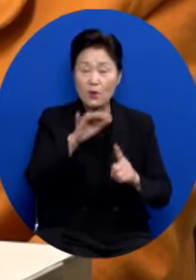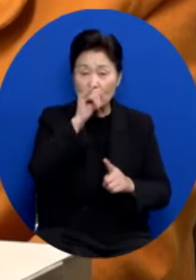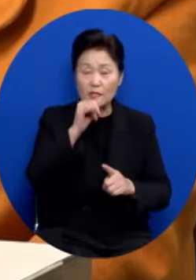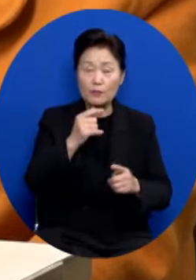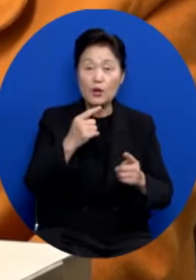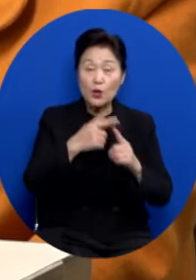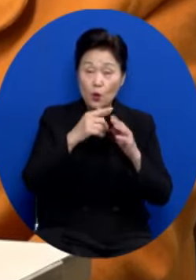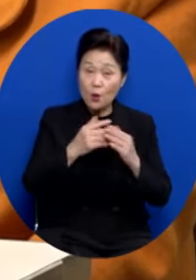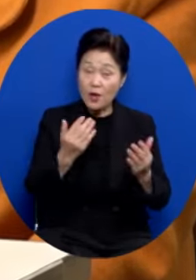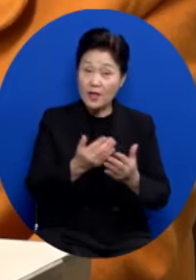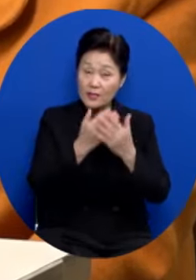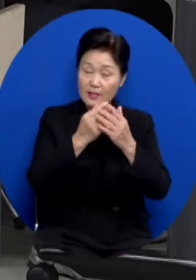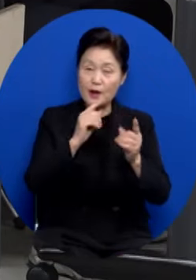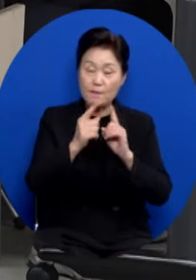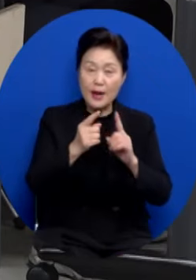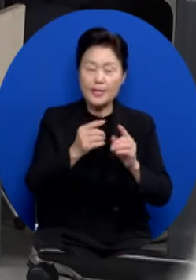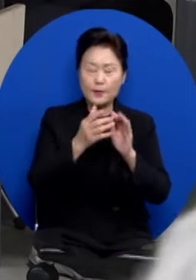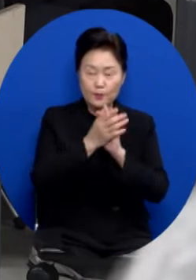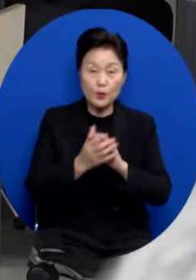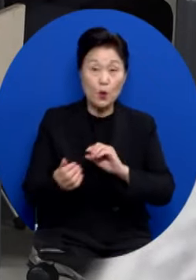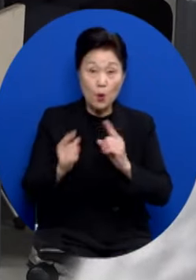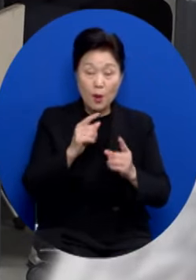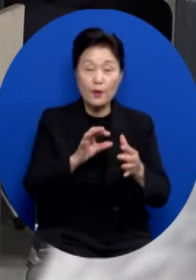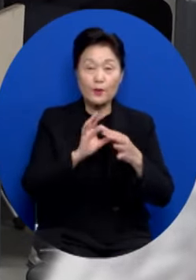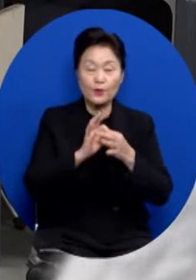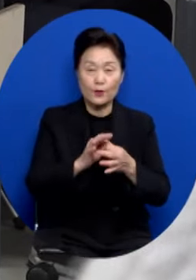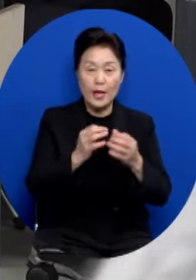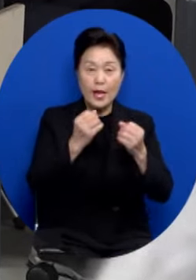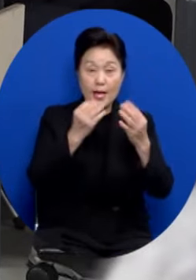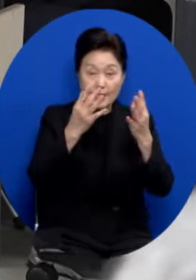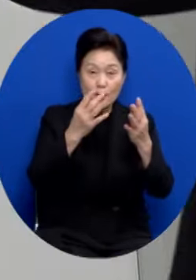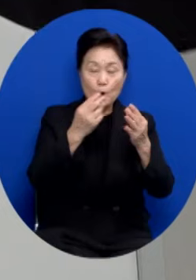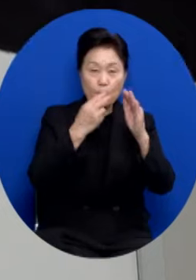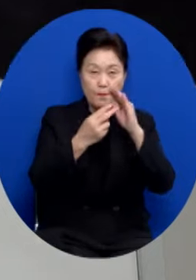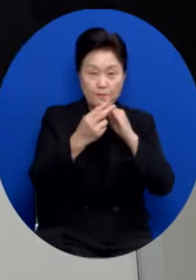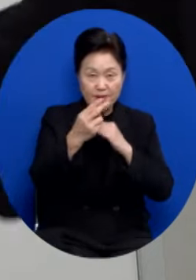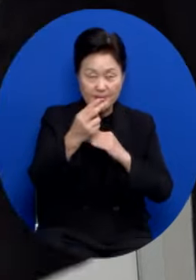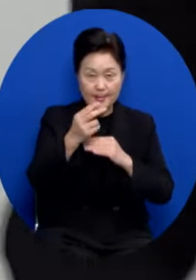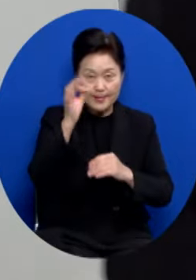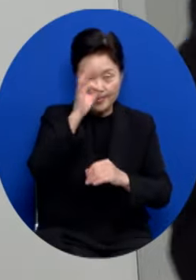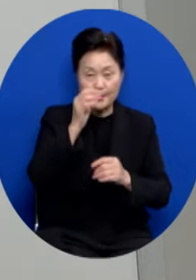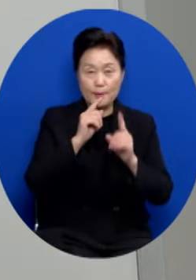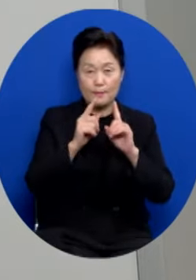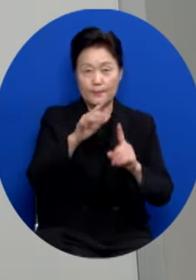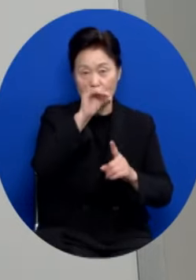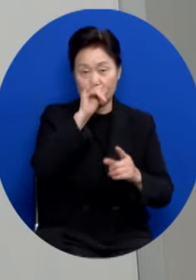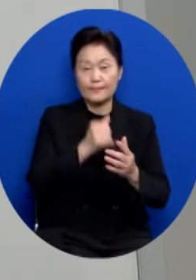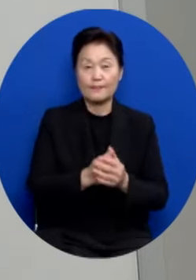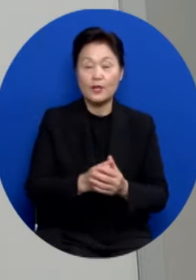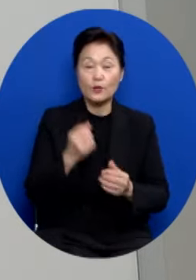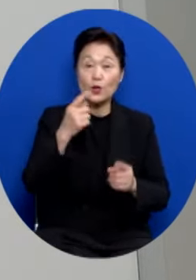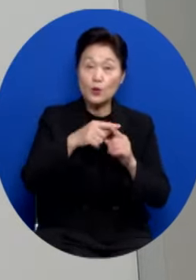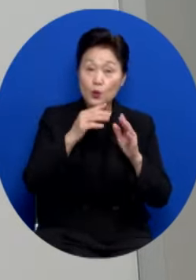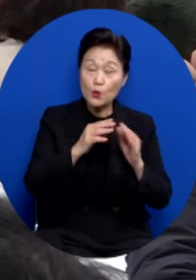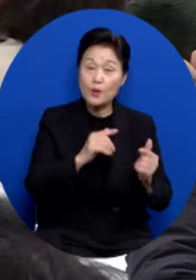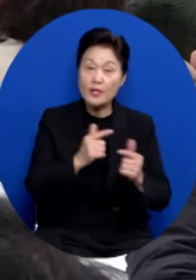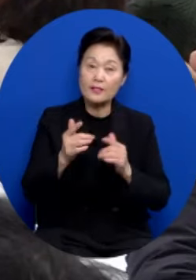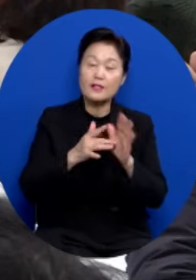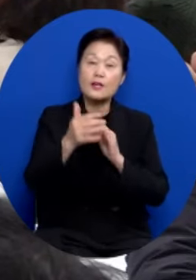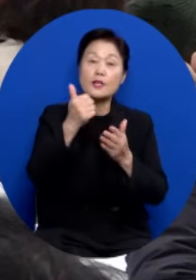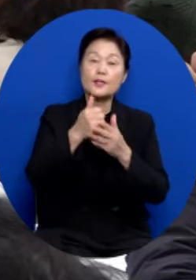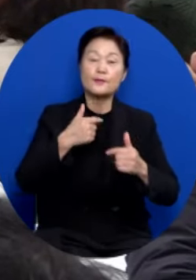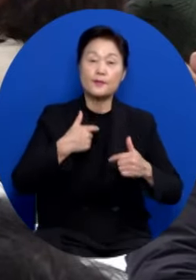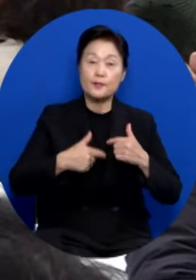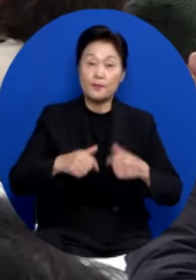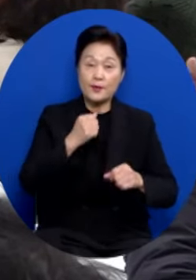연합회는 말씀과 기도의 회복을 통해 한국교회의 새로운 성장의 비전을 모색하겠다고 말했습니다. 또한 교회가 예수님을